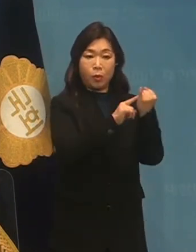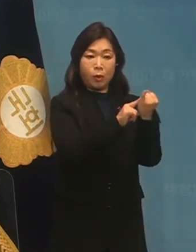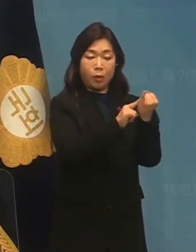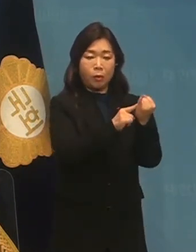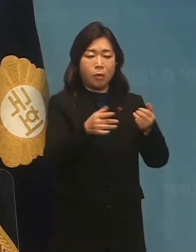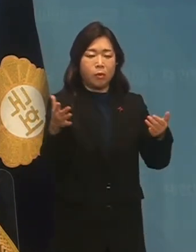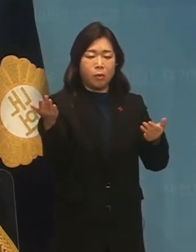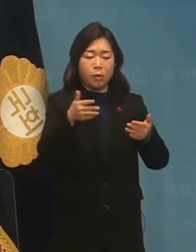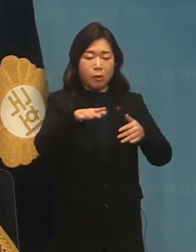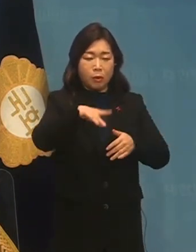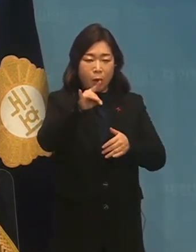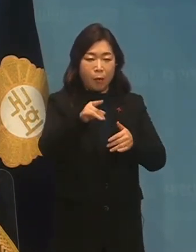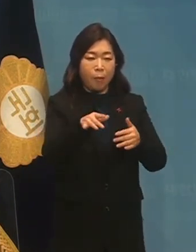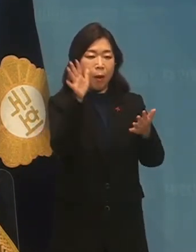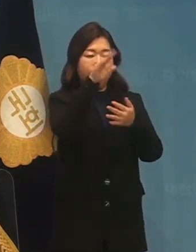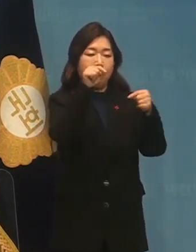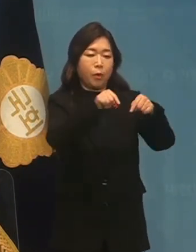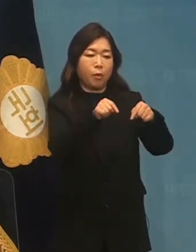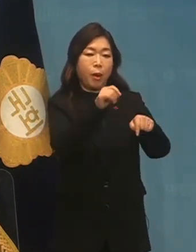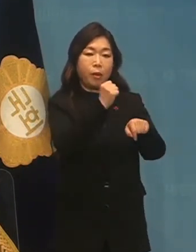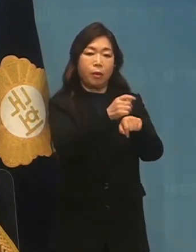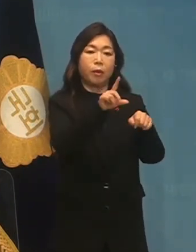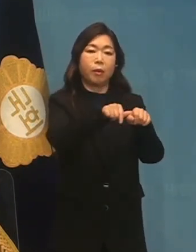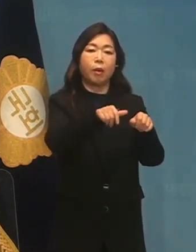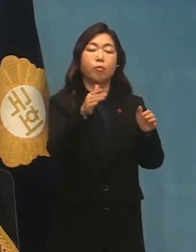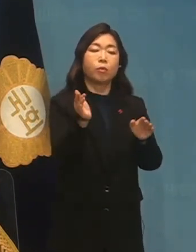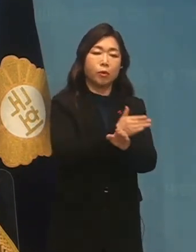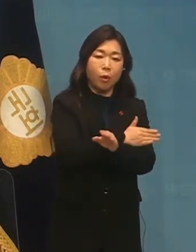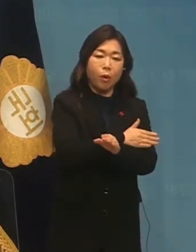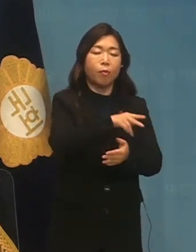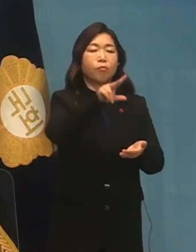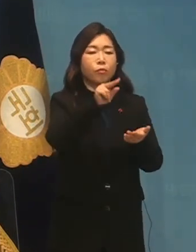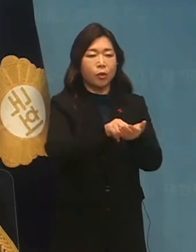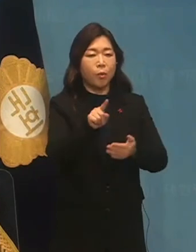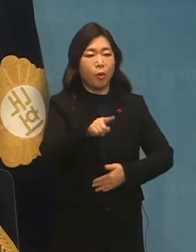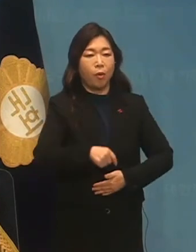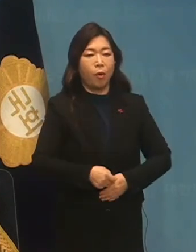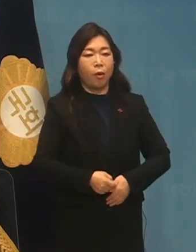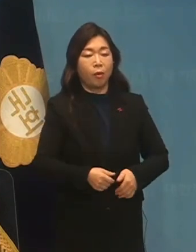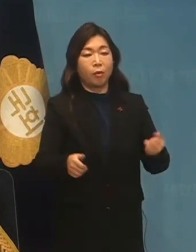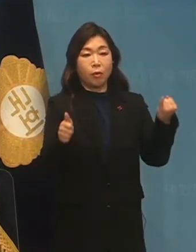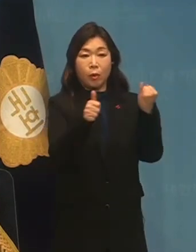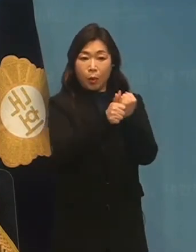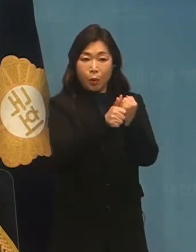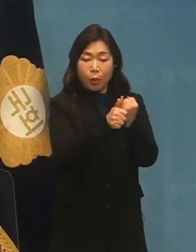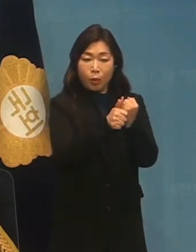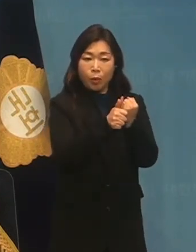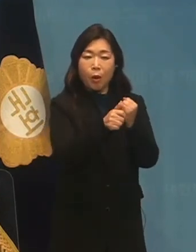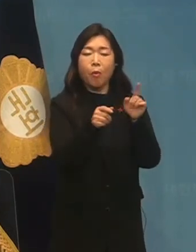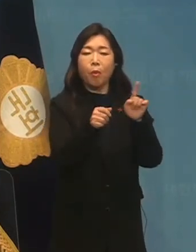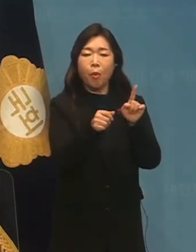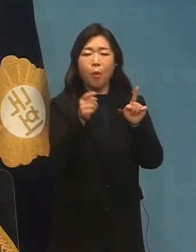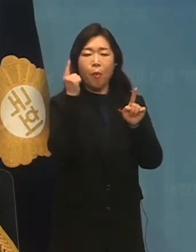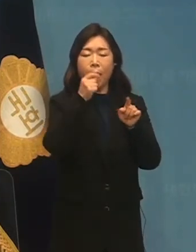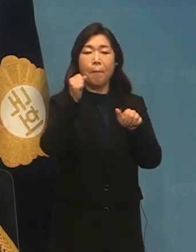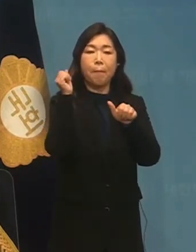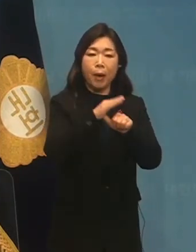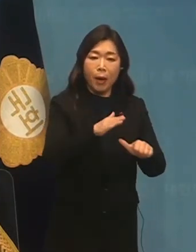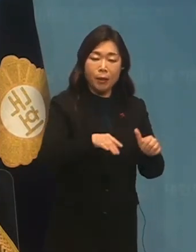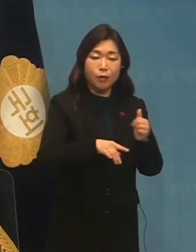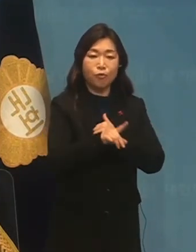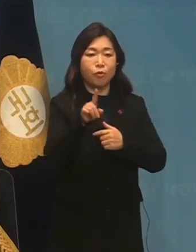겪습니다. 면접관이 툭하면 묻는 결남출 질문, 자신이 왜